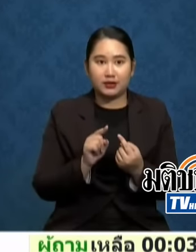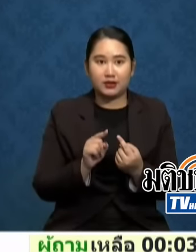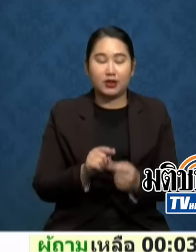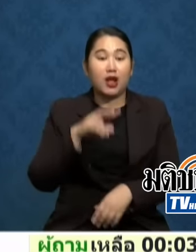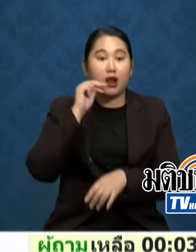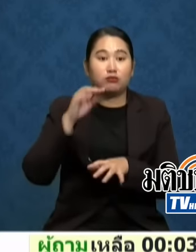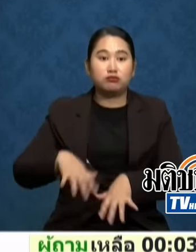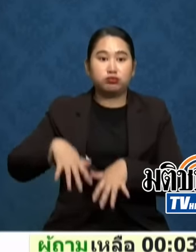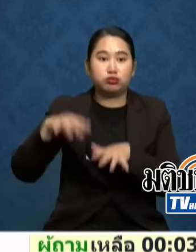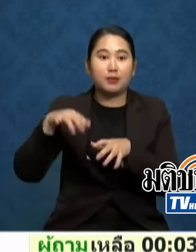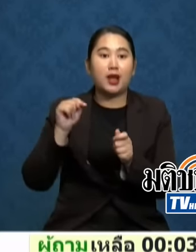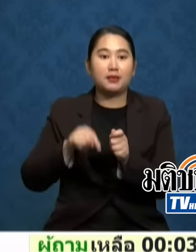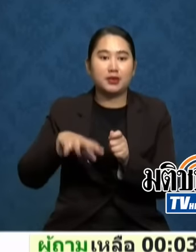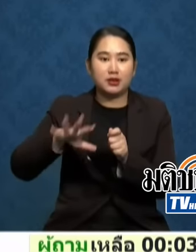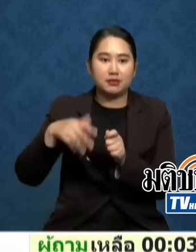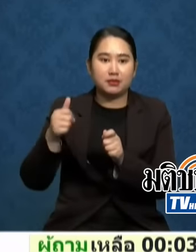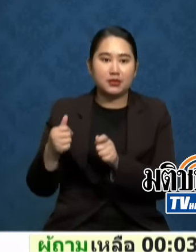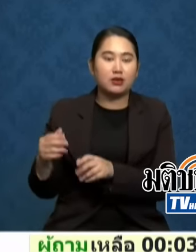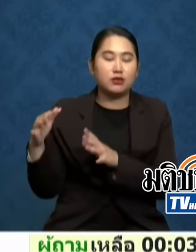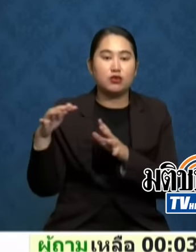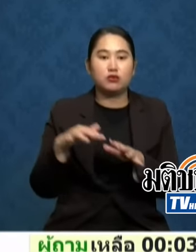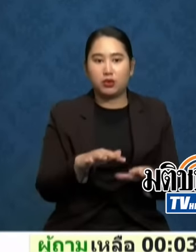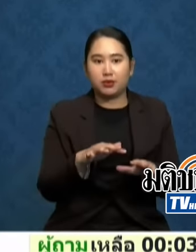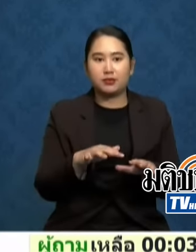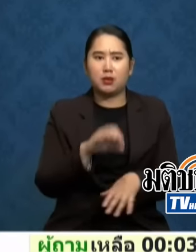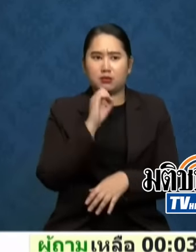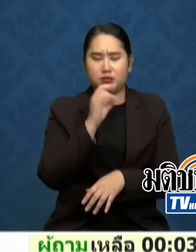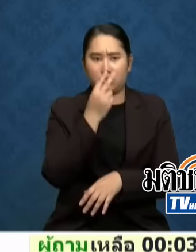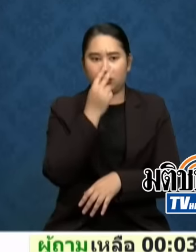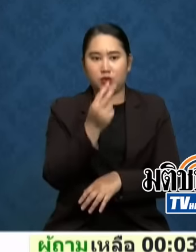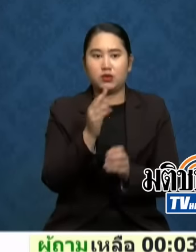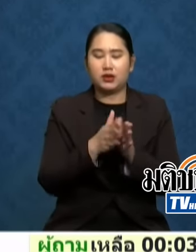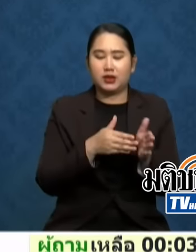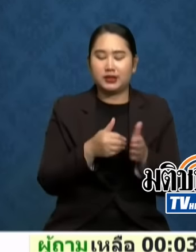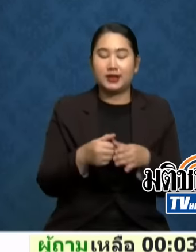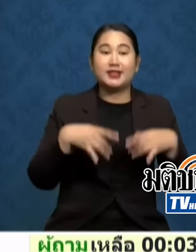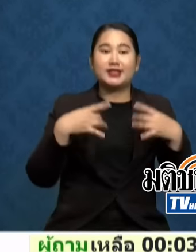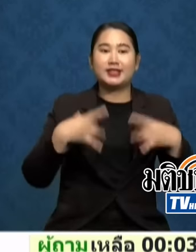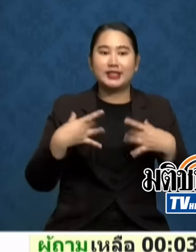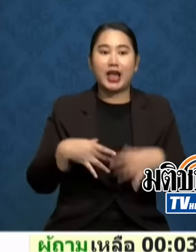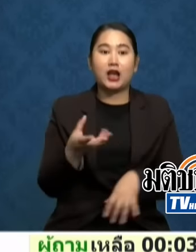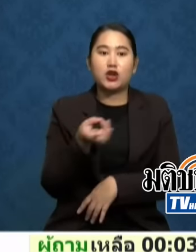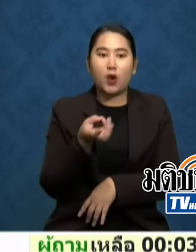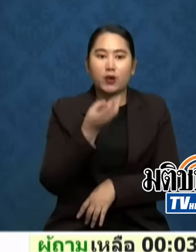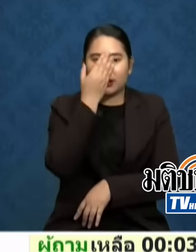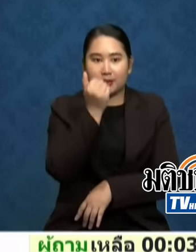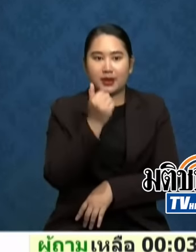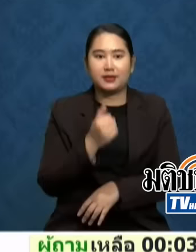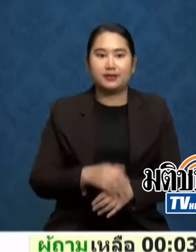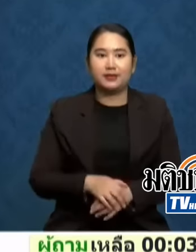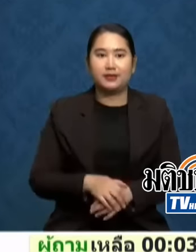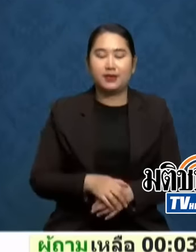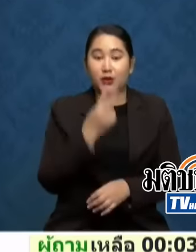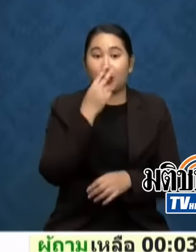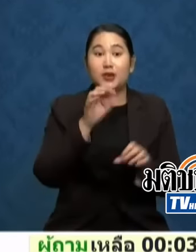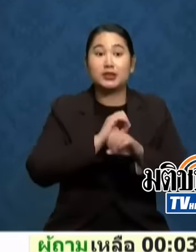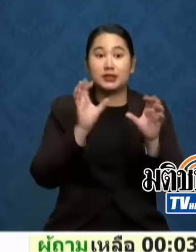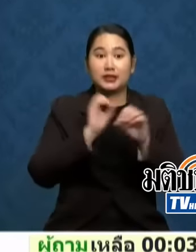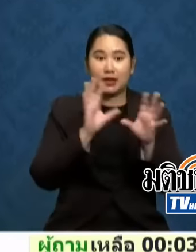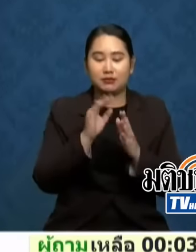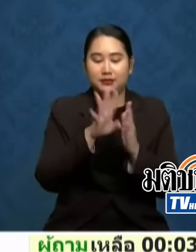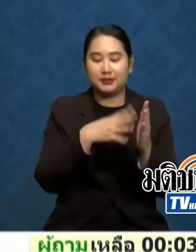ำของอำเภอเมืองจังหวัดเชียงใหม่ด้วยกลับถูกระบุให้เป็นพื้นที่เสี่ยงน้อยถึงน้อยที่สุดเช่นกัน ็นชัดเจนนะครับ